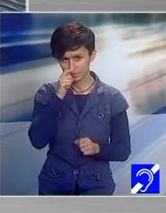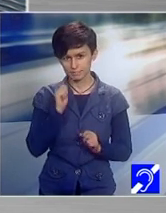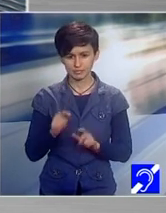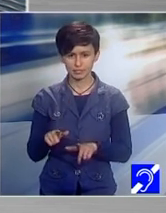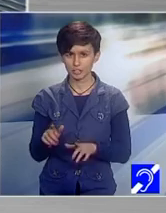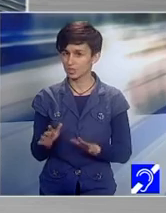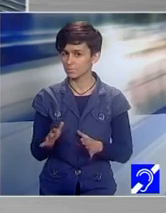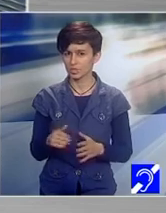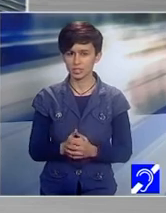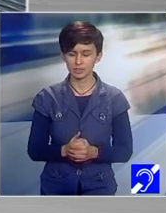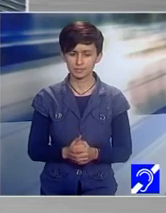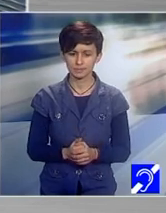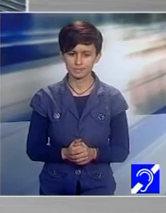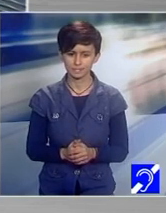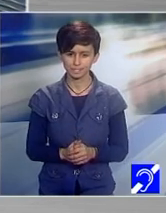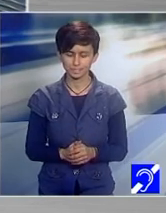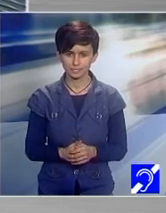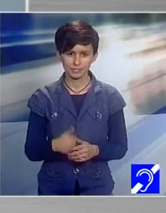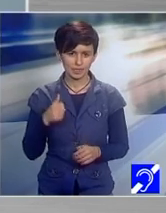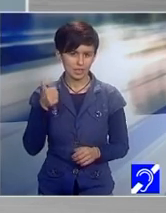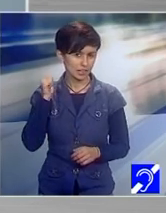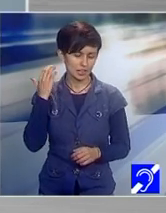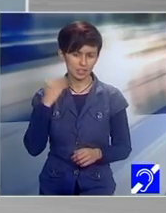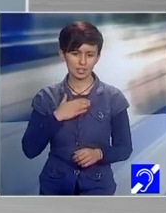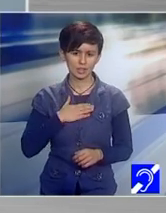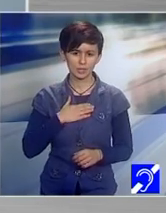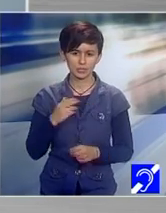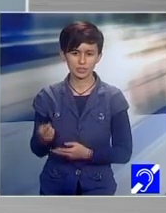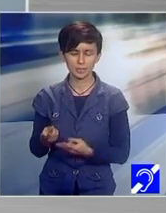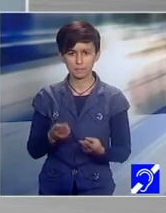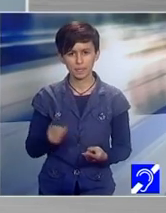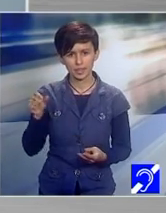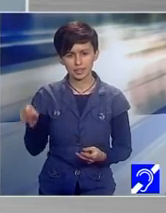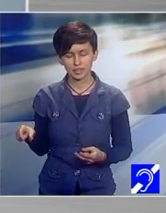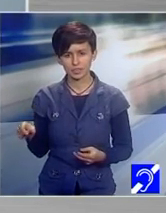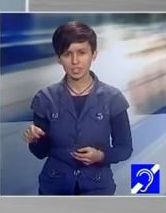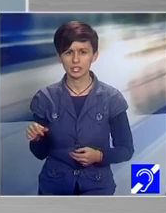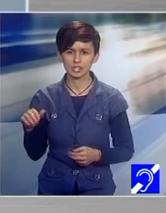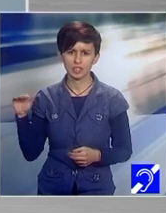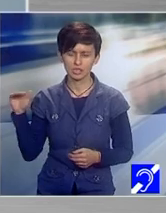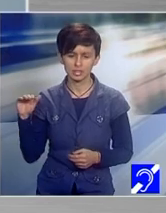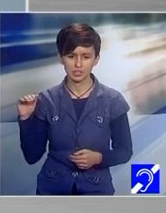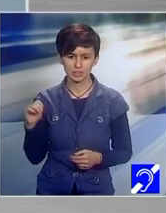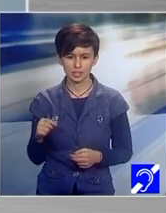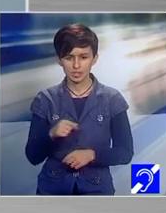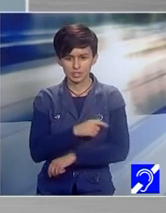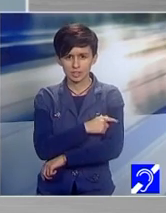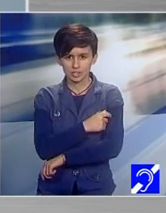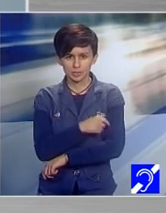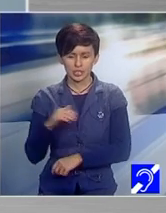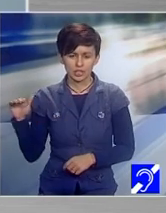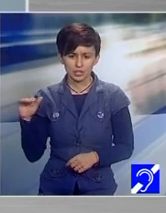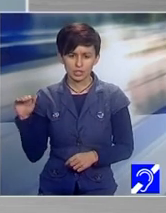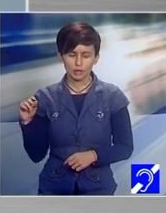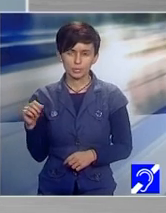ieri invitație de data asta de la pediatrie și de la doamna profesor Zaharie, care